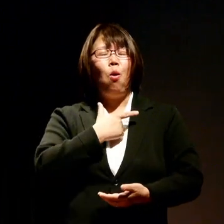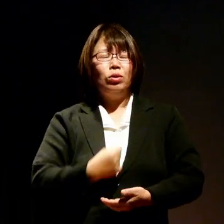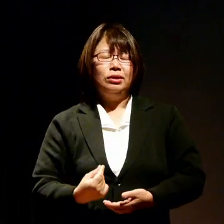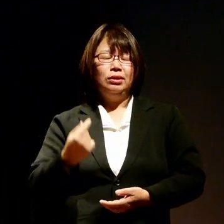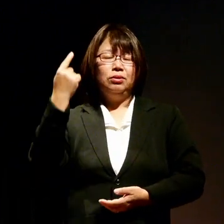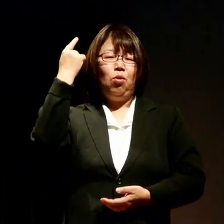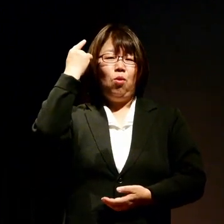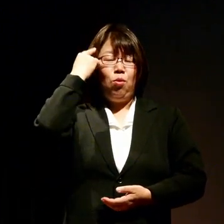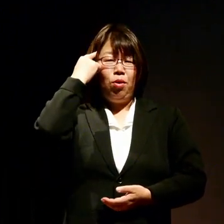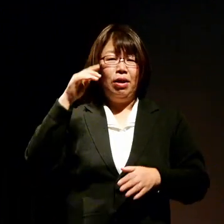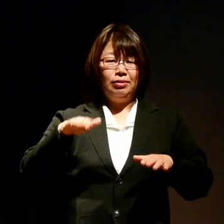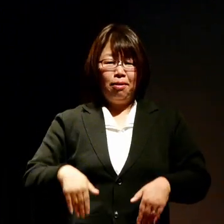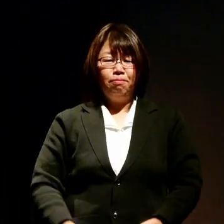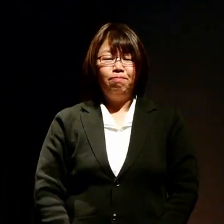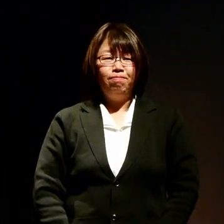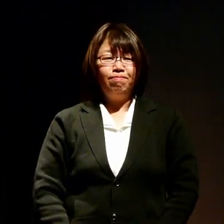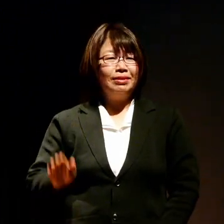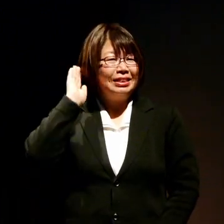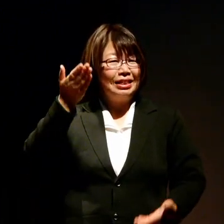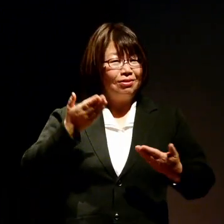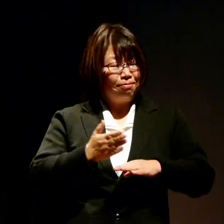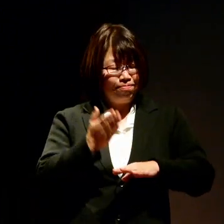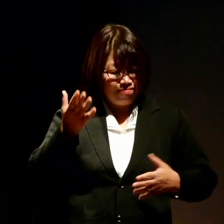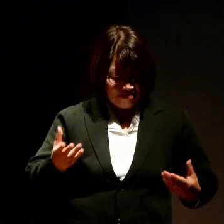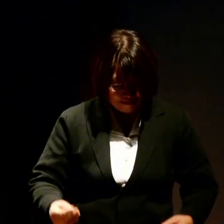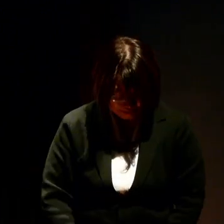ました。ご清聴ありがとうございました。